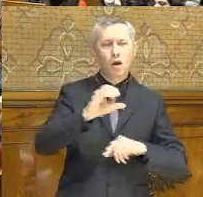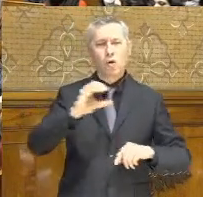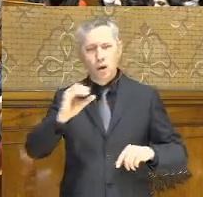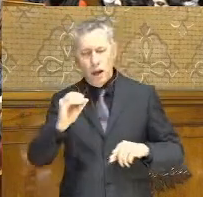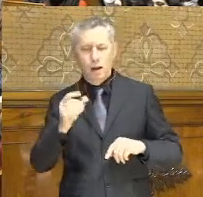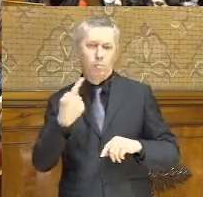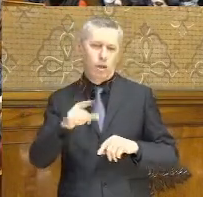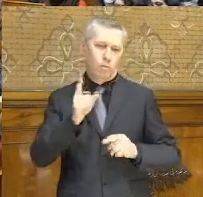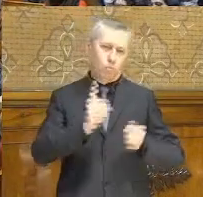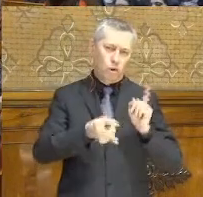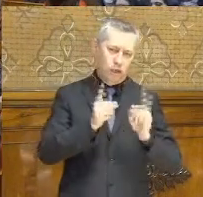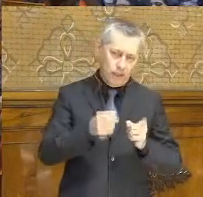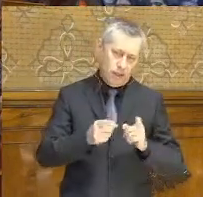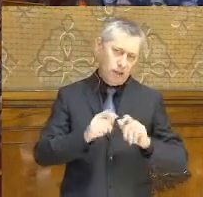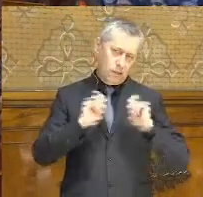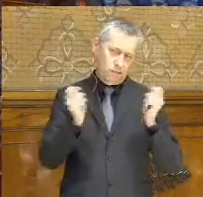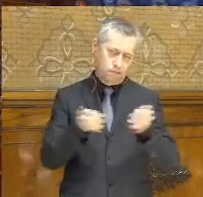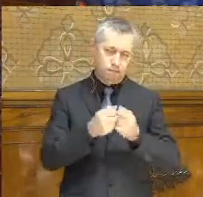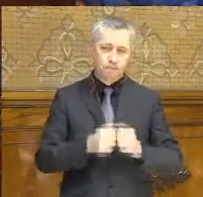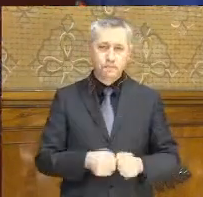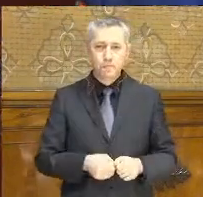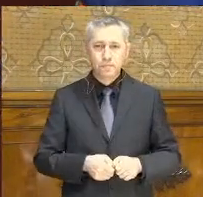Genere.